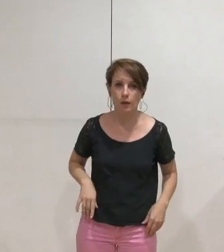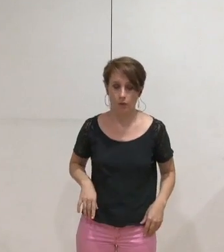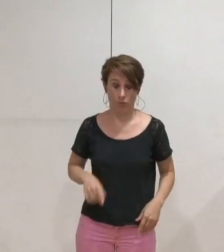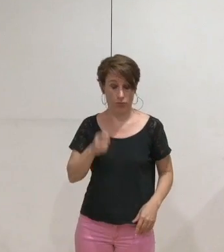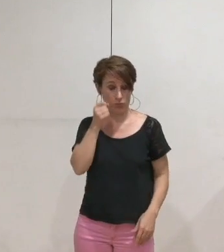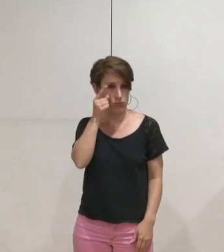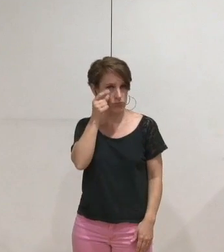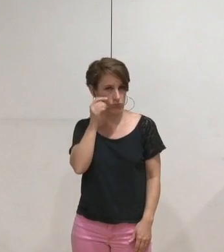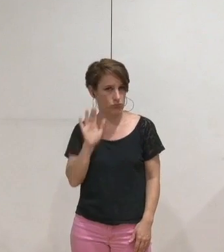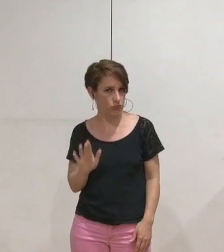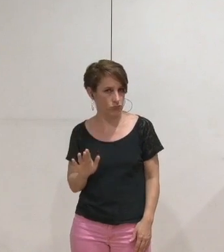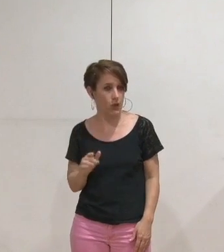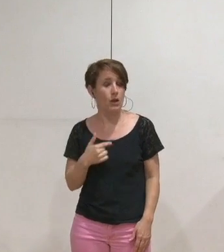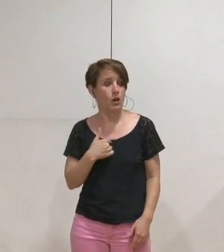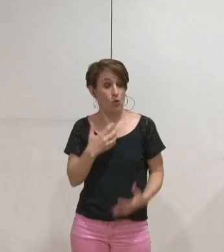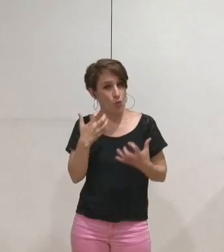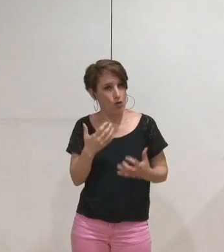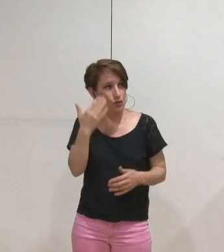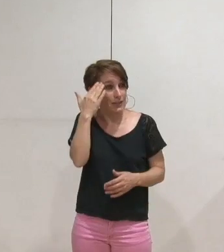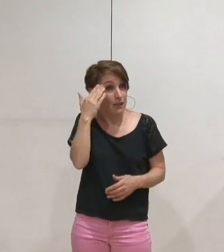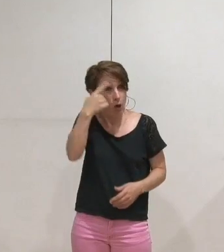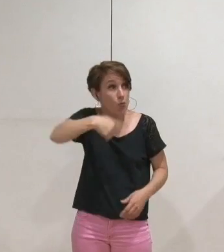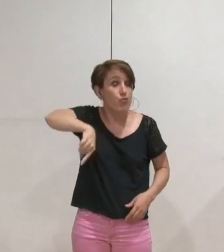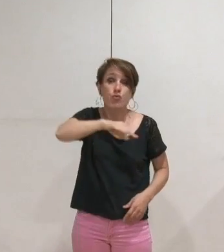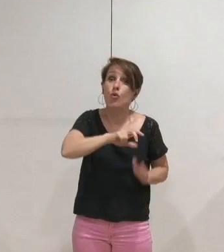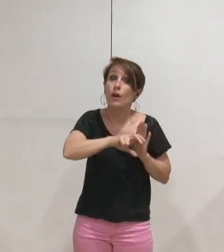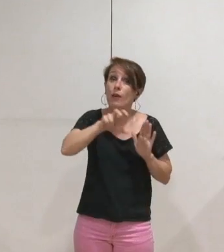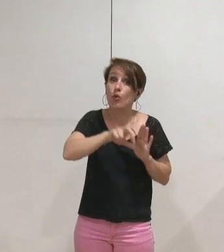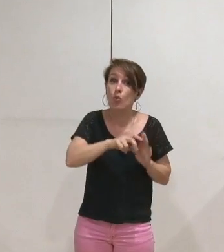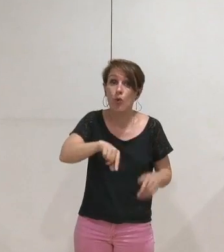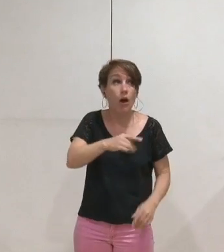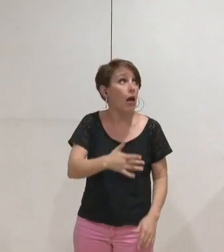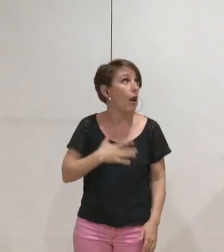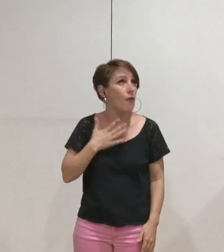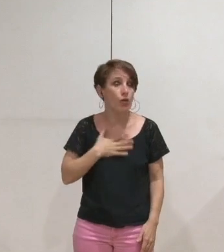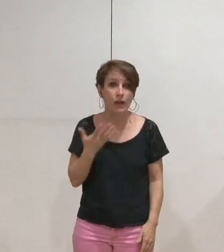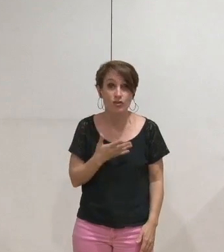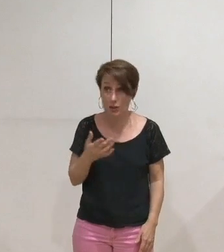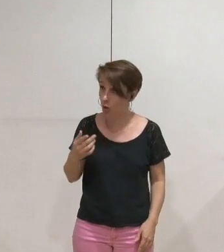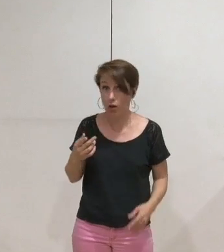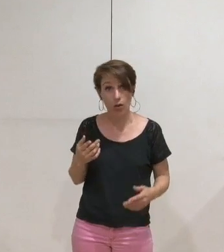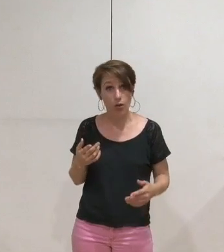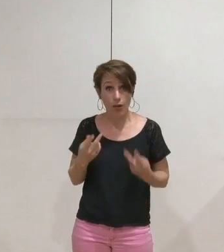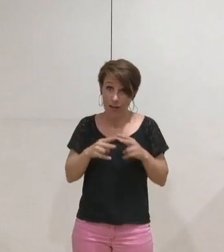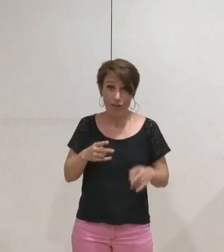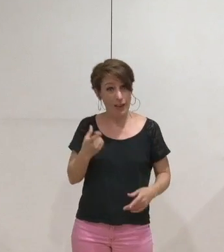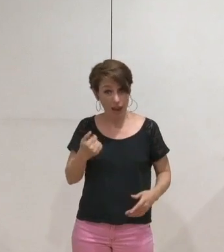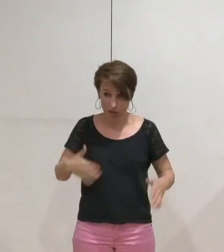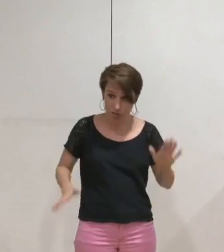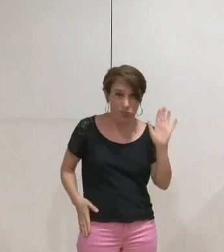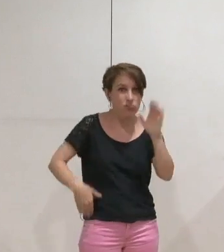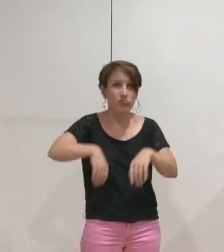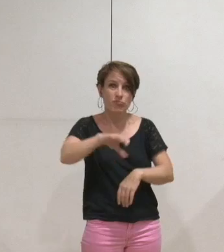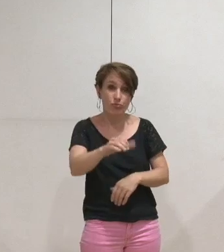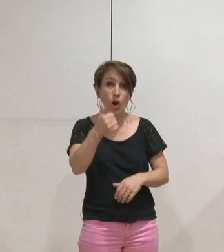j'aimerais connaître l'intérêt public à agir l'intérêt pour les Grenoblois de cette dépense qu'elle soit portée par la Ville de Grenoble ou par le PFL d' 1,3 million